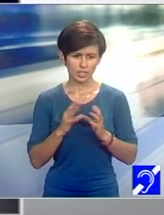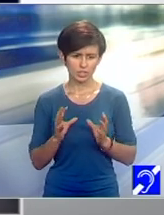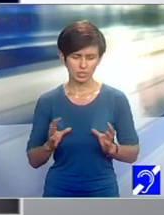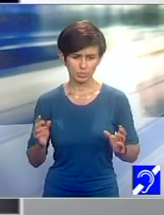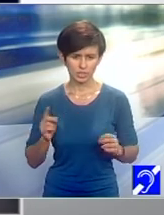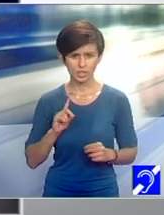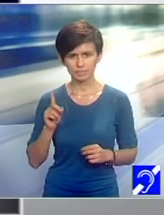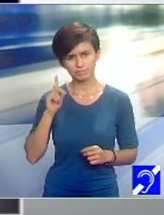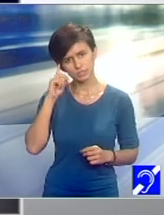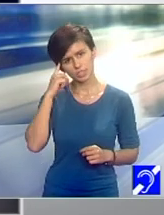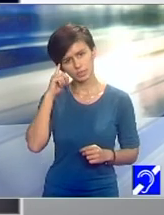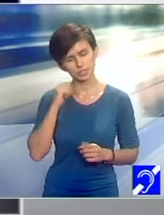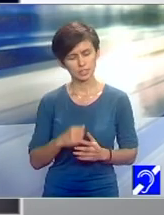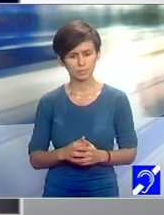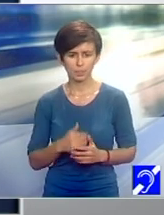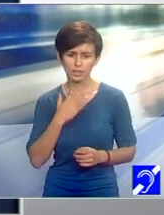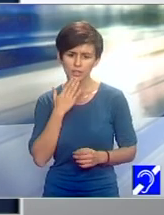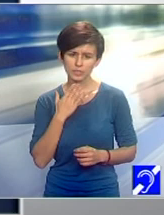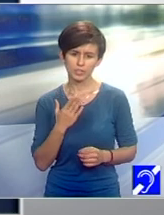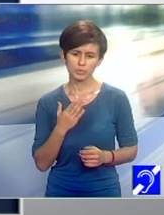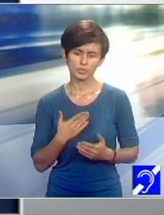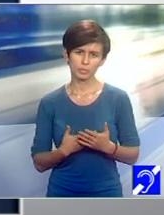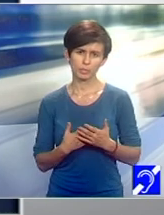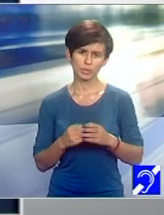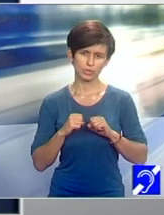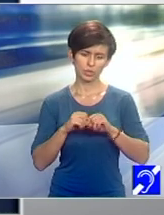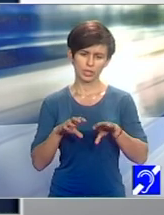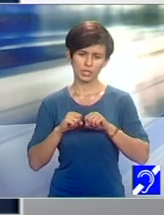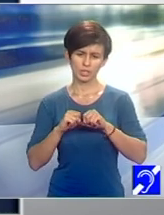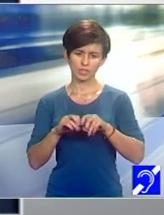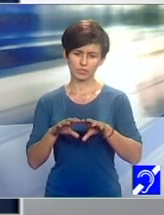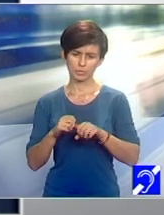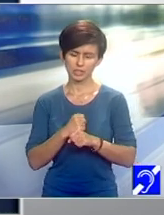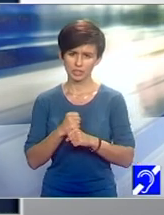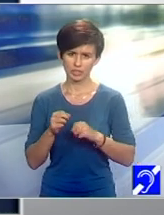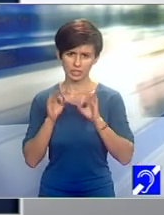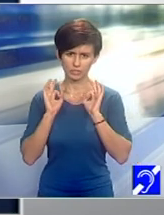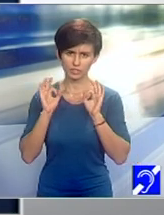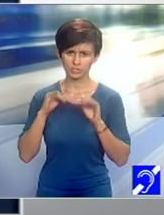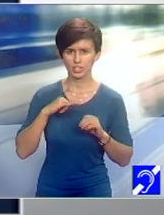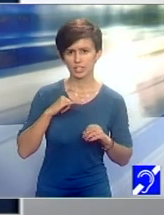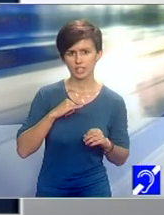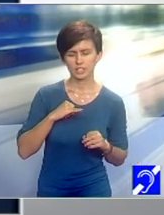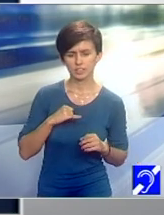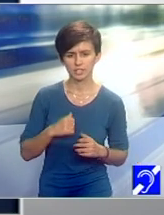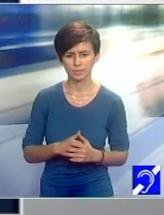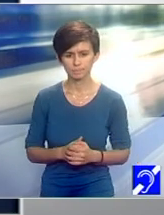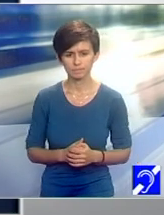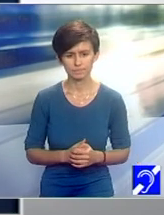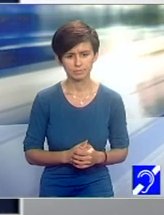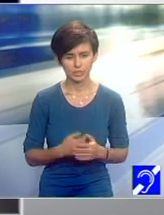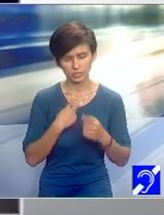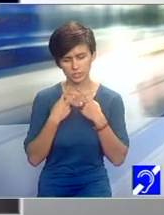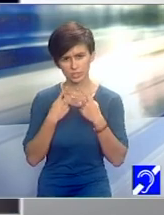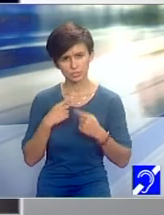din România. Vă mulțumim foarte mult, domnul Fausto, pentru informațiile foarte utile și interesante și cu siguranță vom reveni